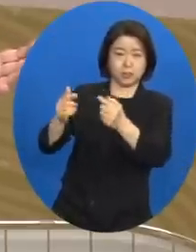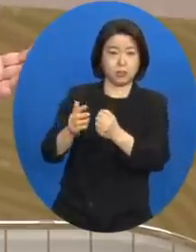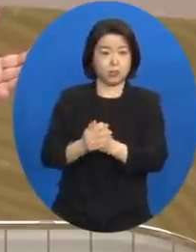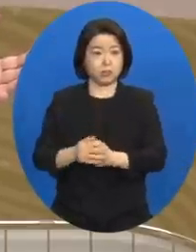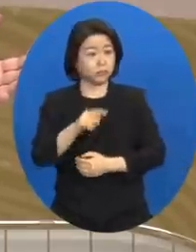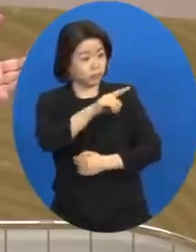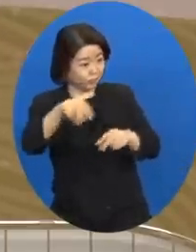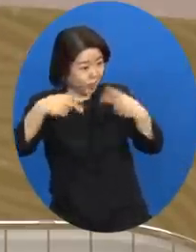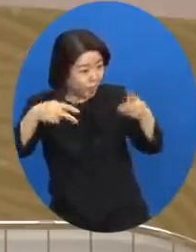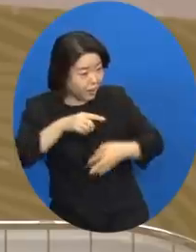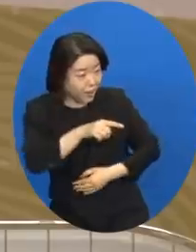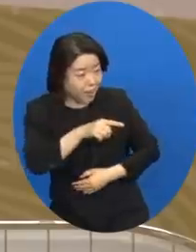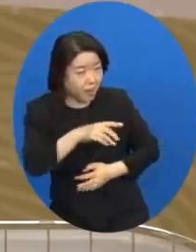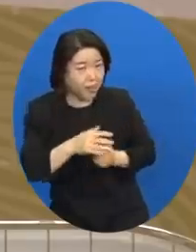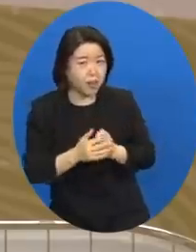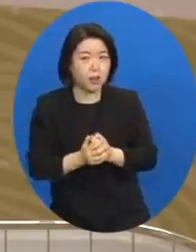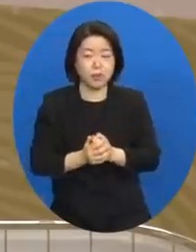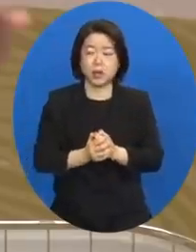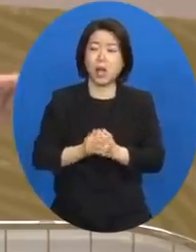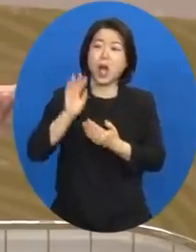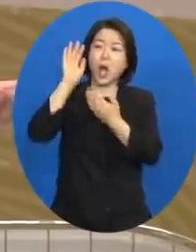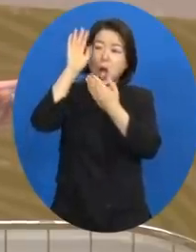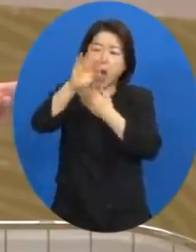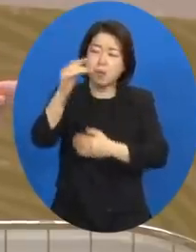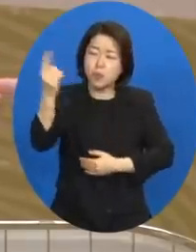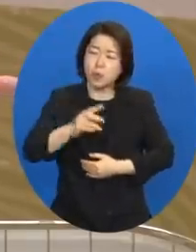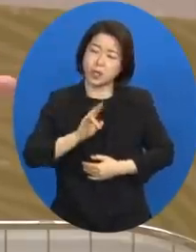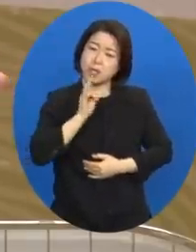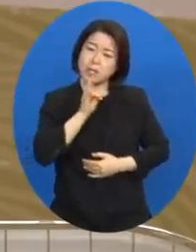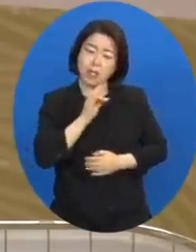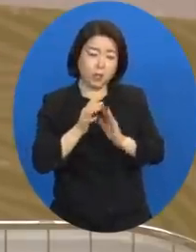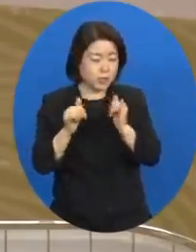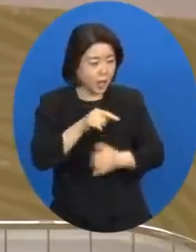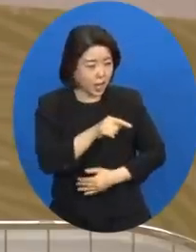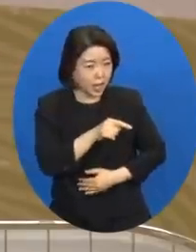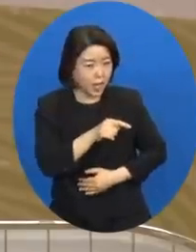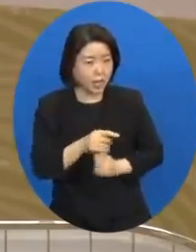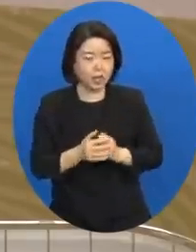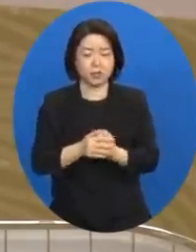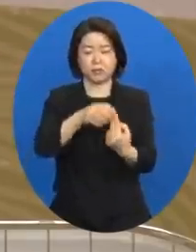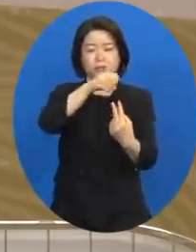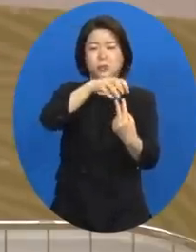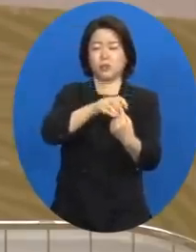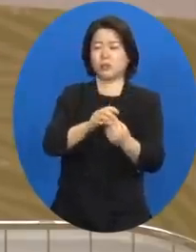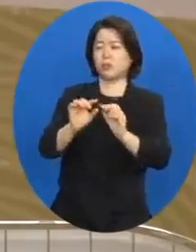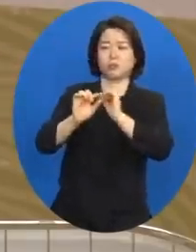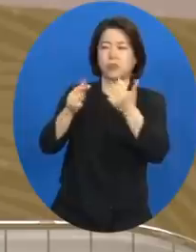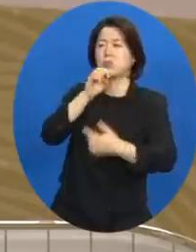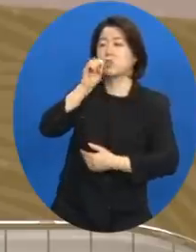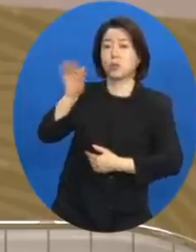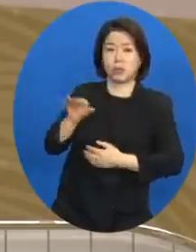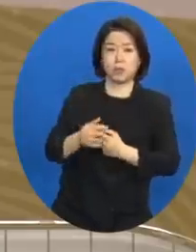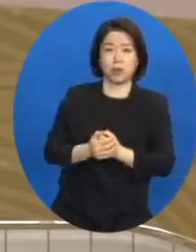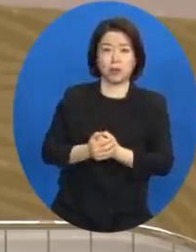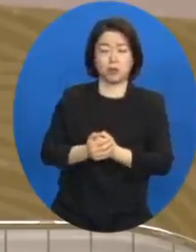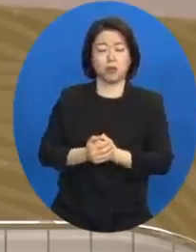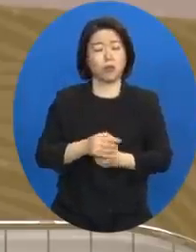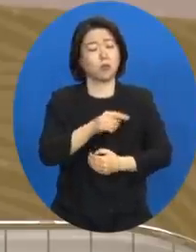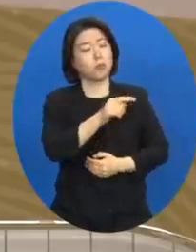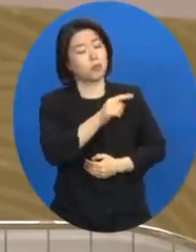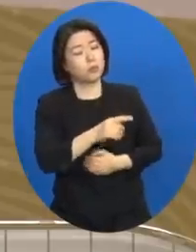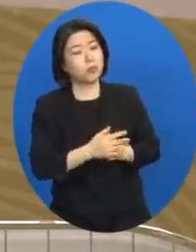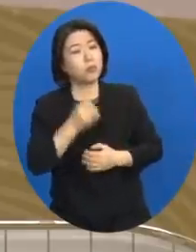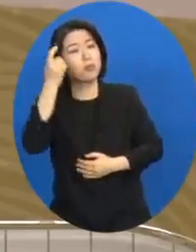엘리야냐? 아니면 오겠다고 한 그 예언자냐? 세례 요한이 아니라고 말한. 그러면 당신이 도대체